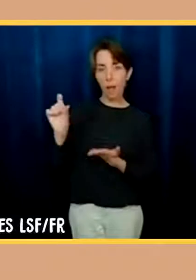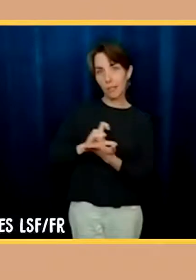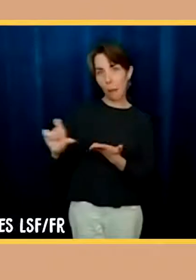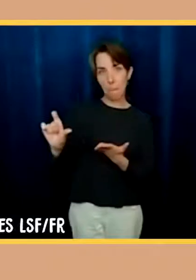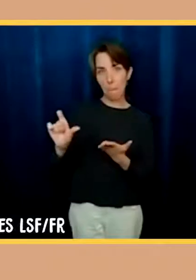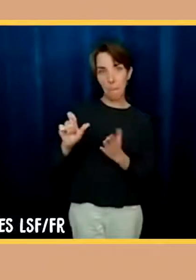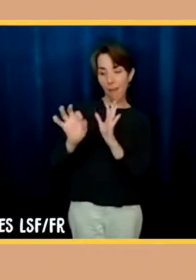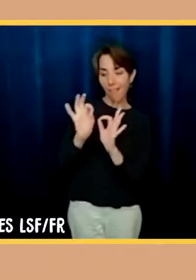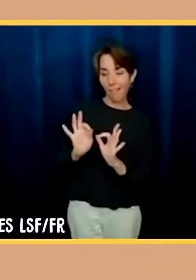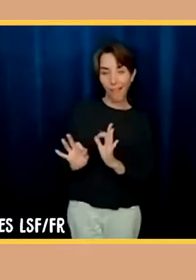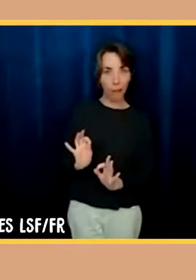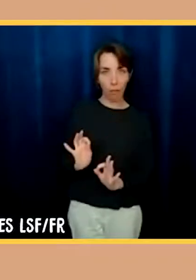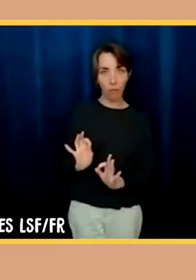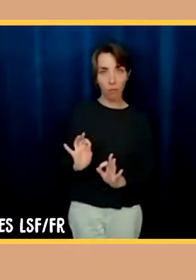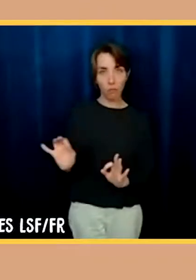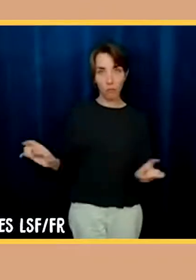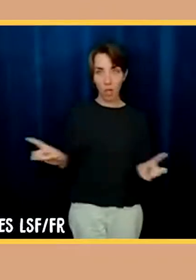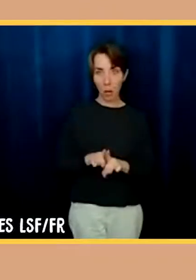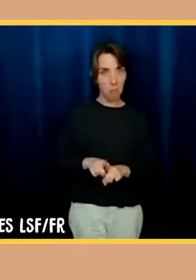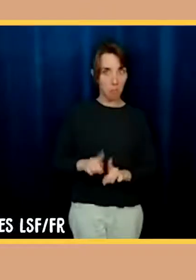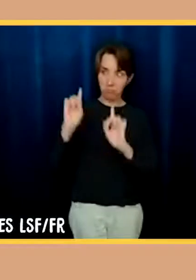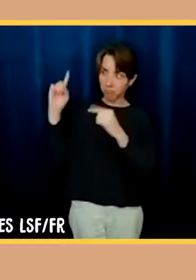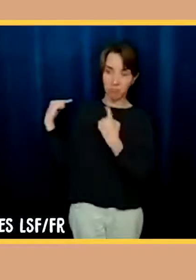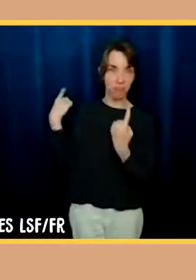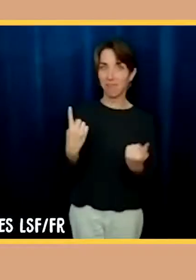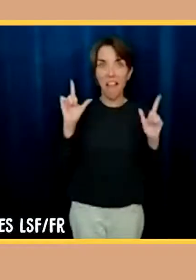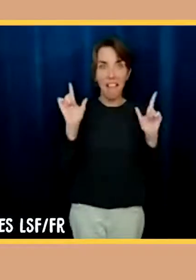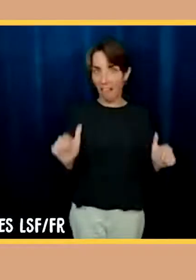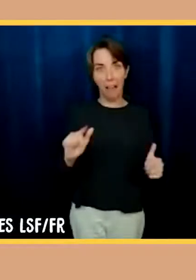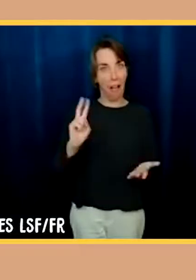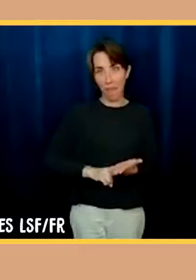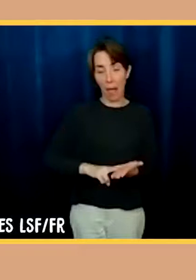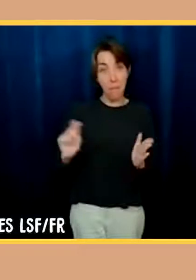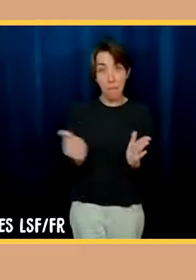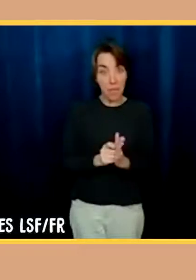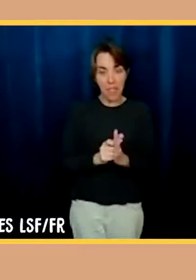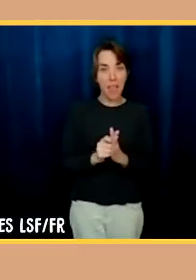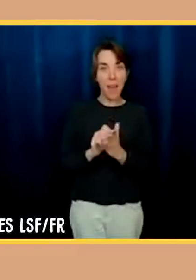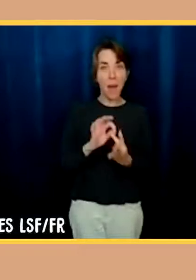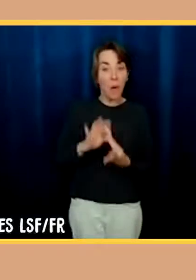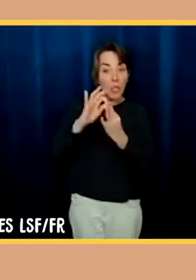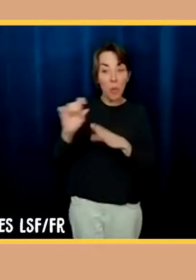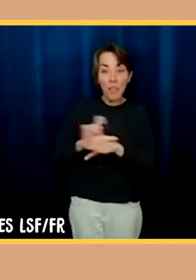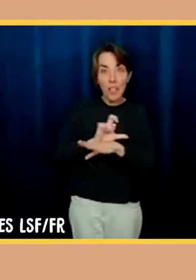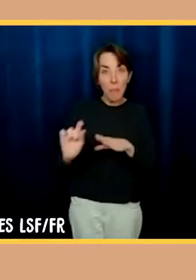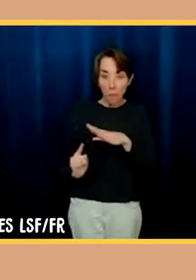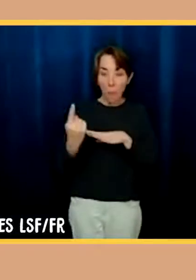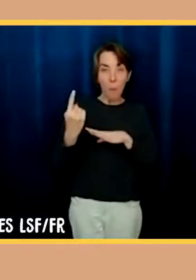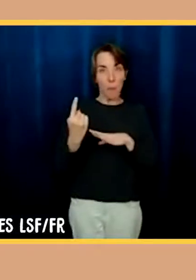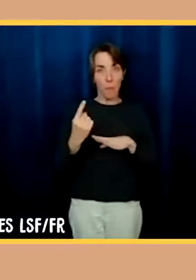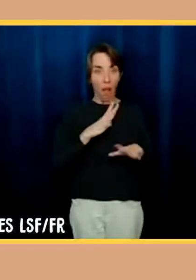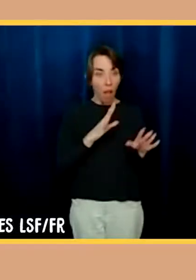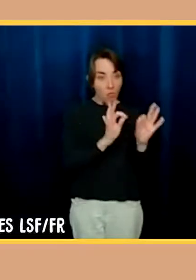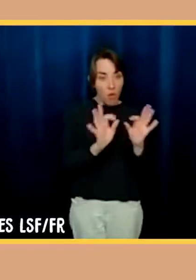comme l'islam à la carte plein de monde depuis la nuit des temps, depuis l'apparition de l'islam. Il y a des islams à la carte et heureusement qu'il n'y a pas un